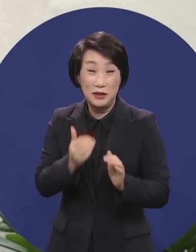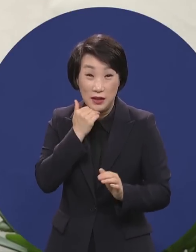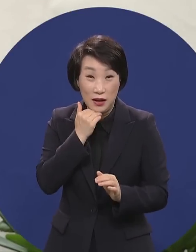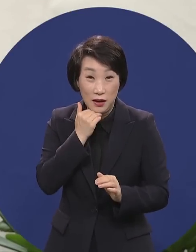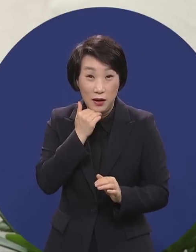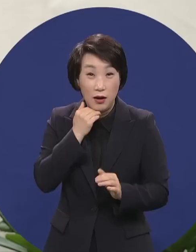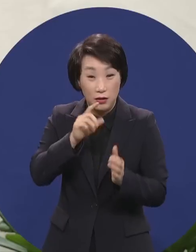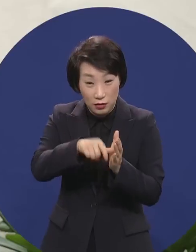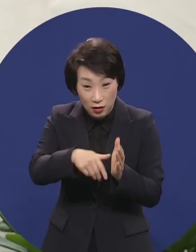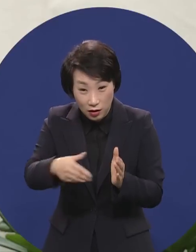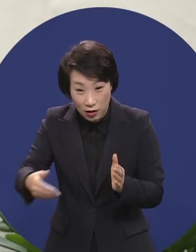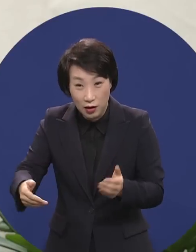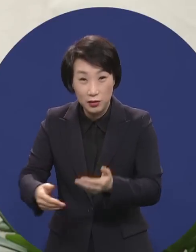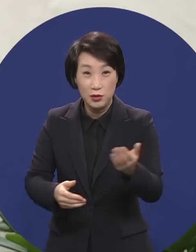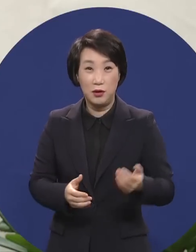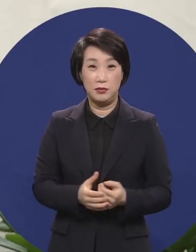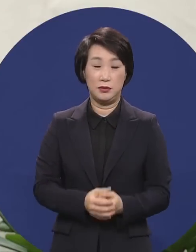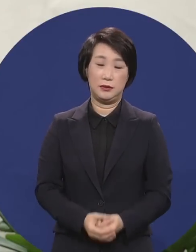그러다가